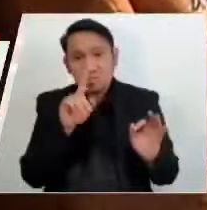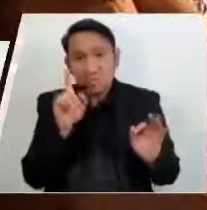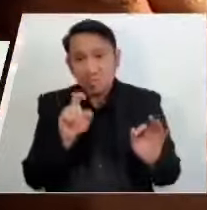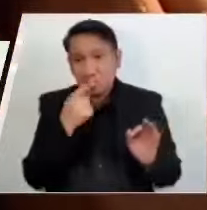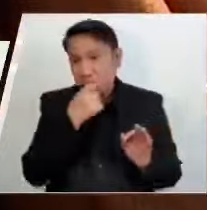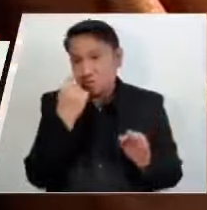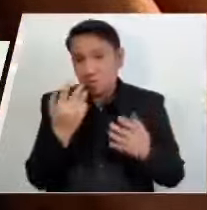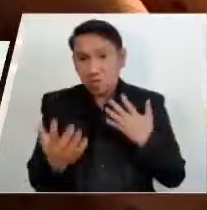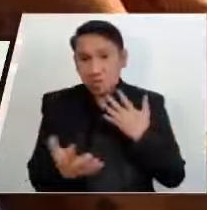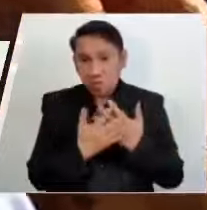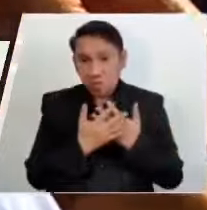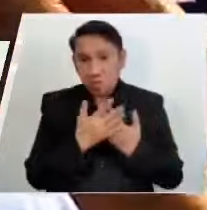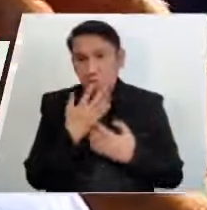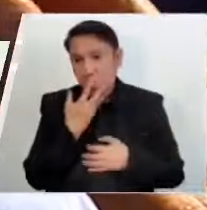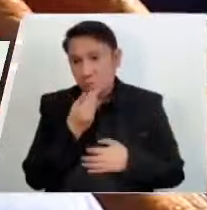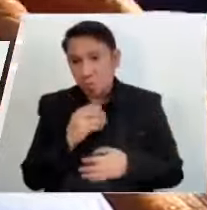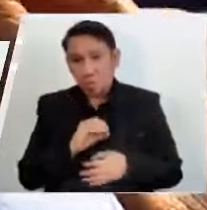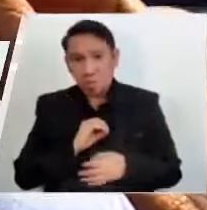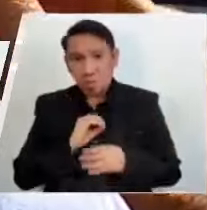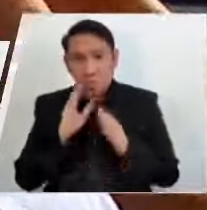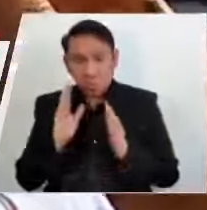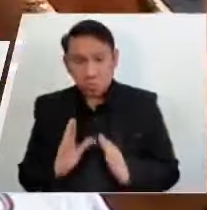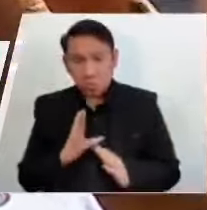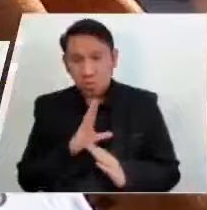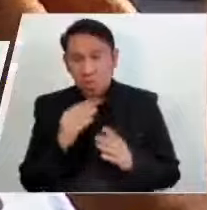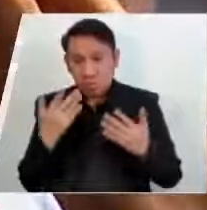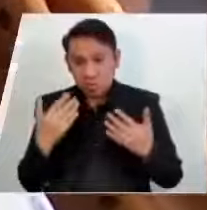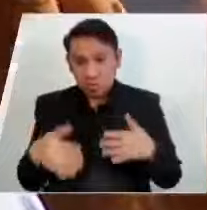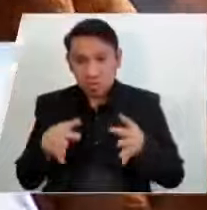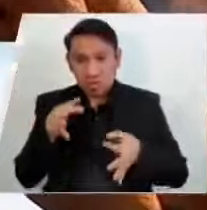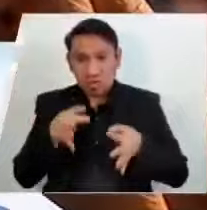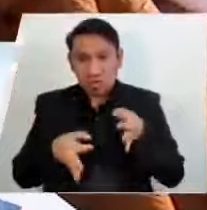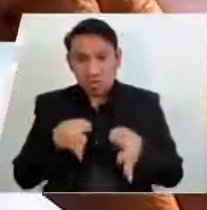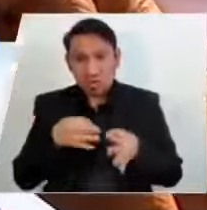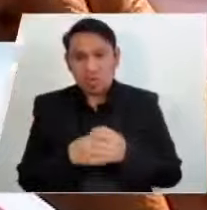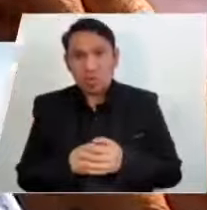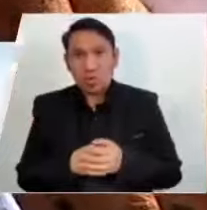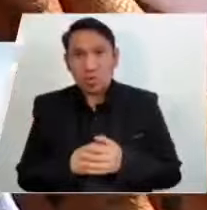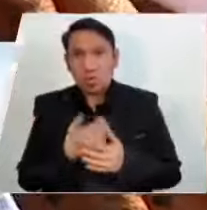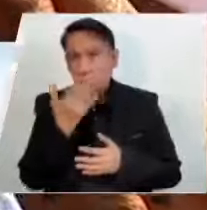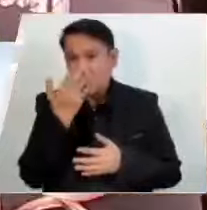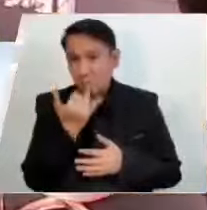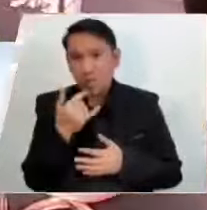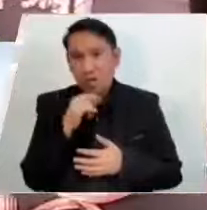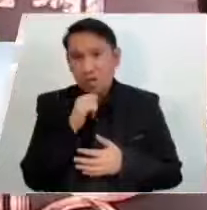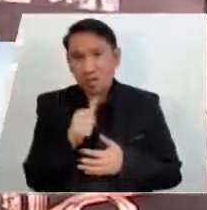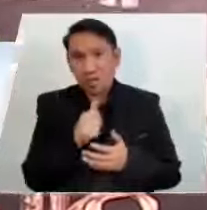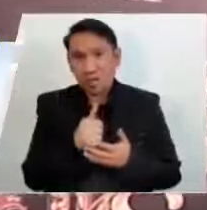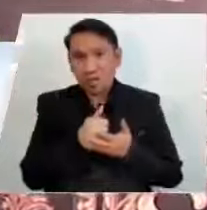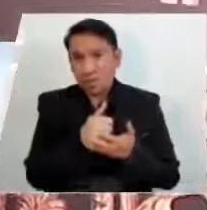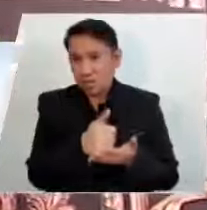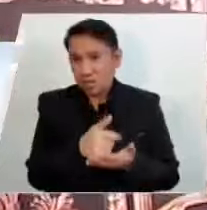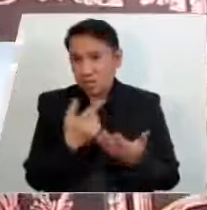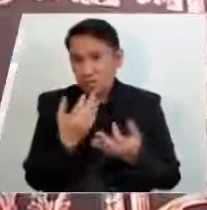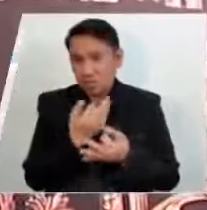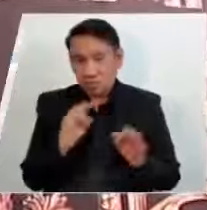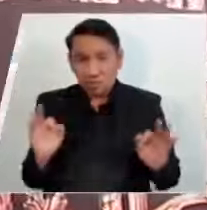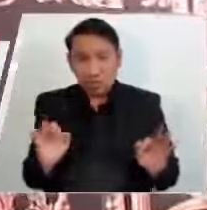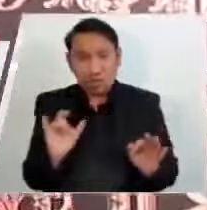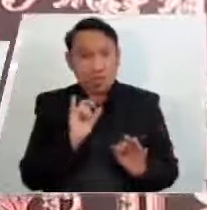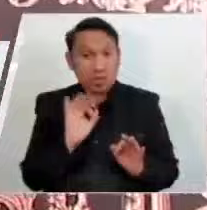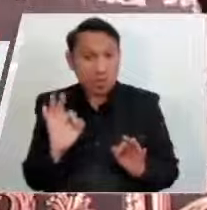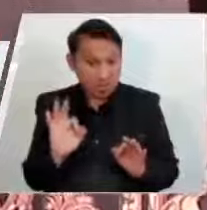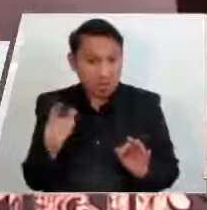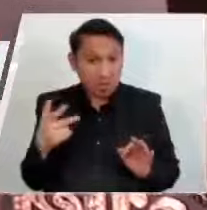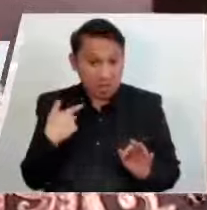talaga may-ari at nahatulan na. Ano raw po at bakit hindi pa siya matulungan makalaya? Kung meron lang sana